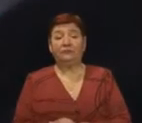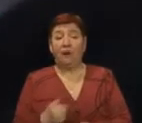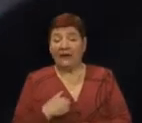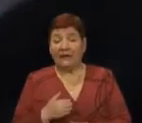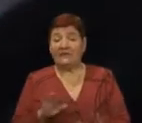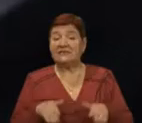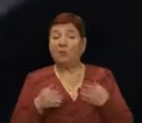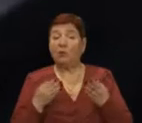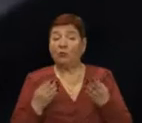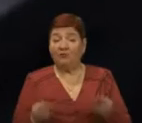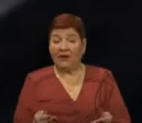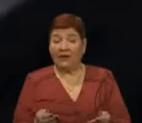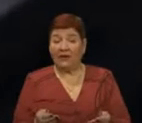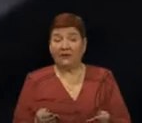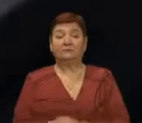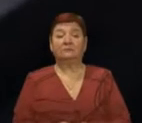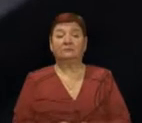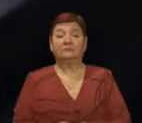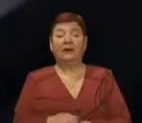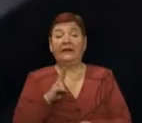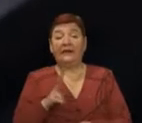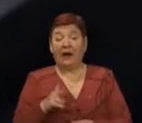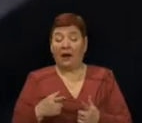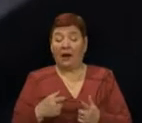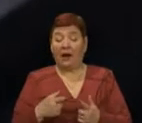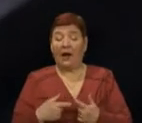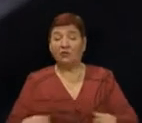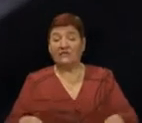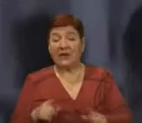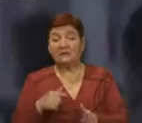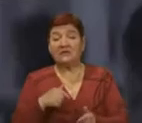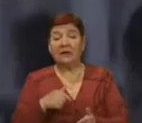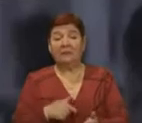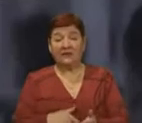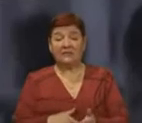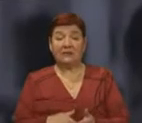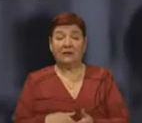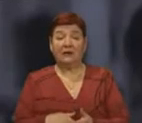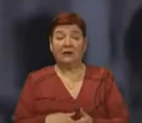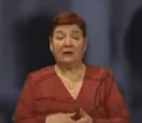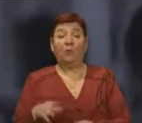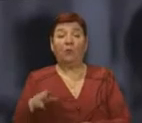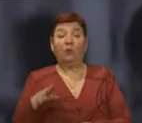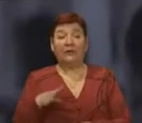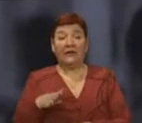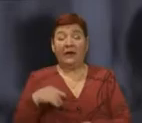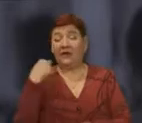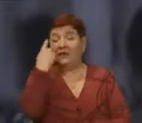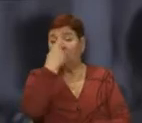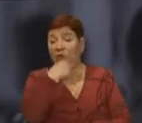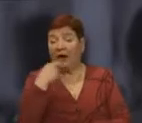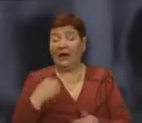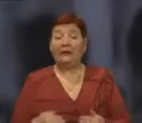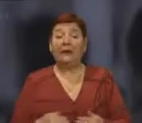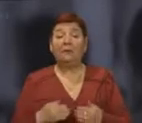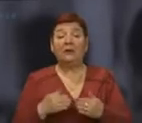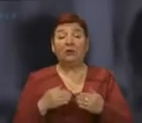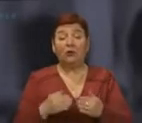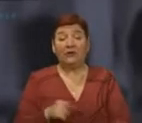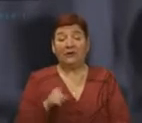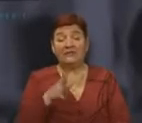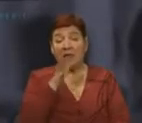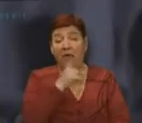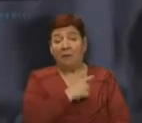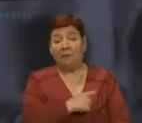ми запропонували як асоціація міст, щоб були індивідуальні підходи на